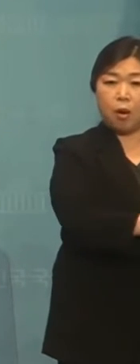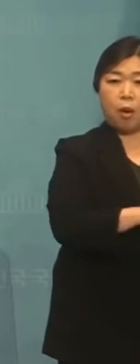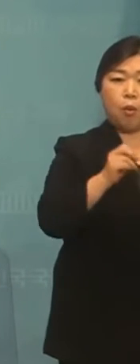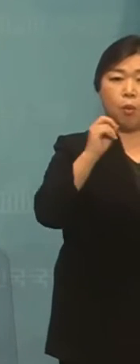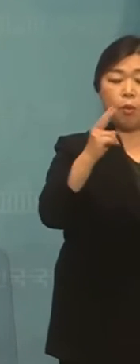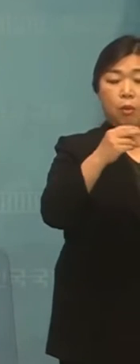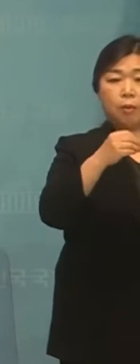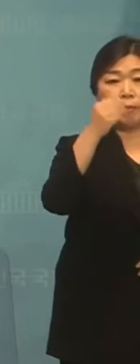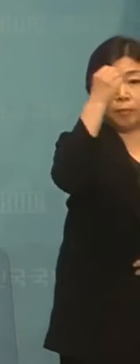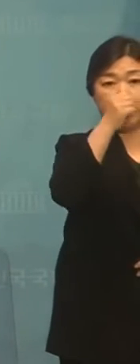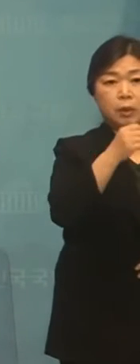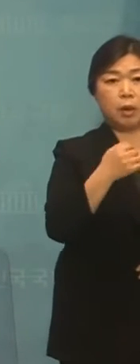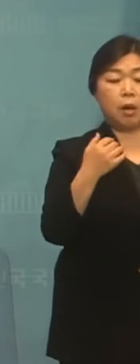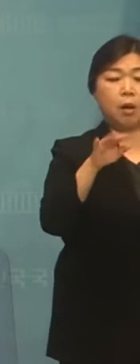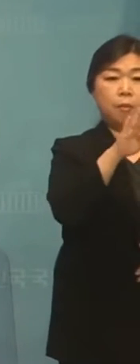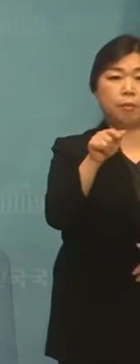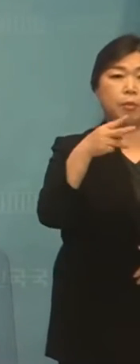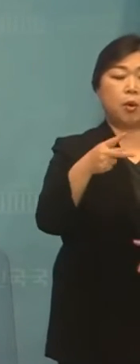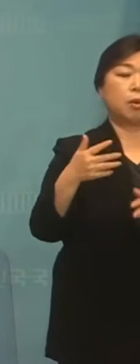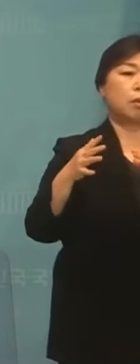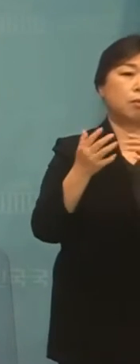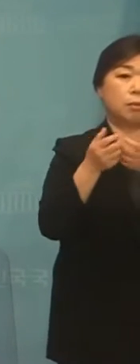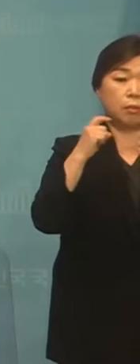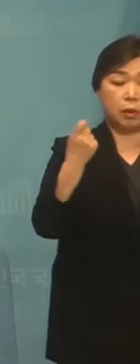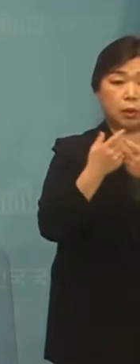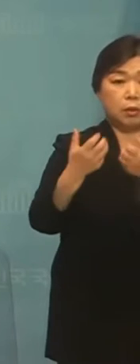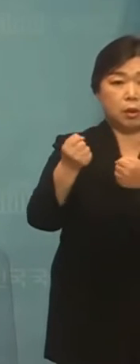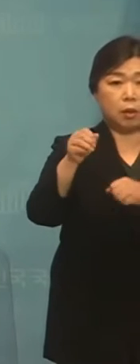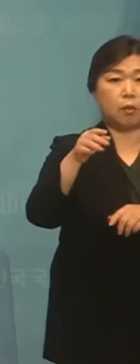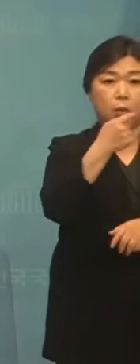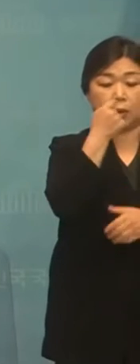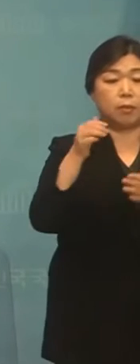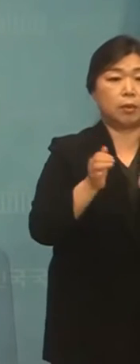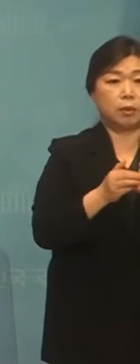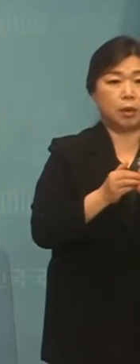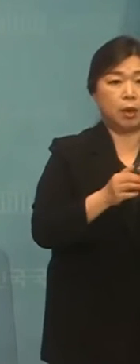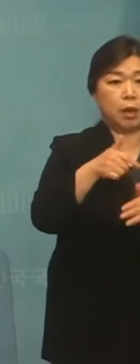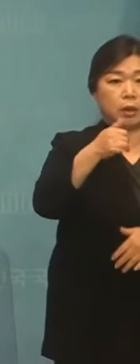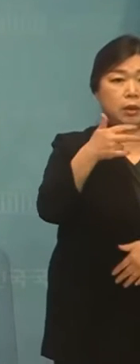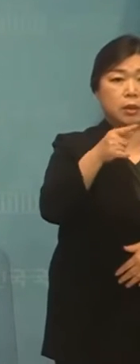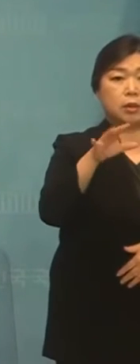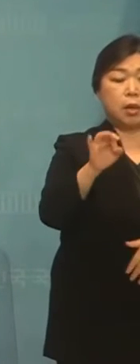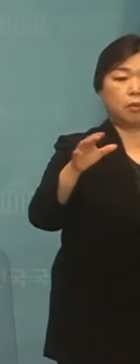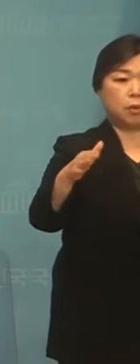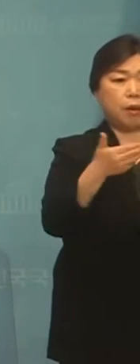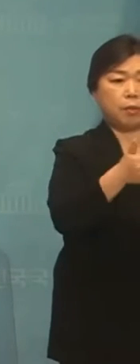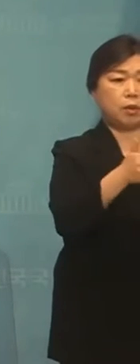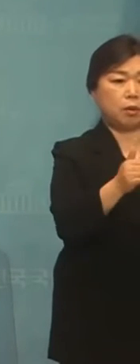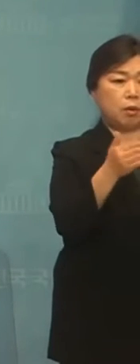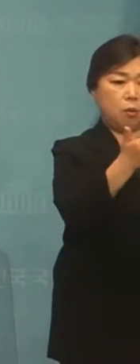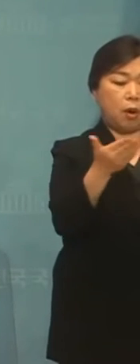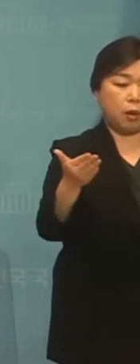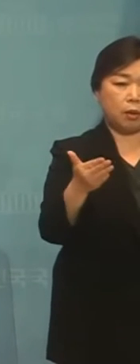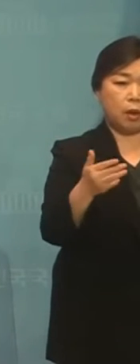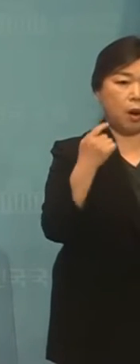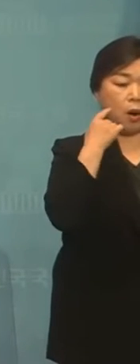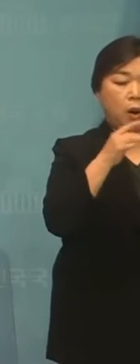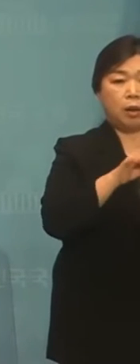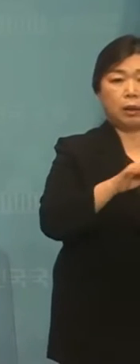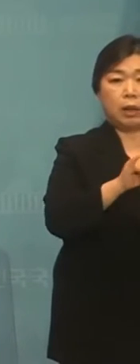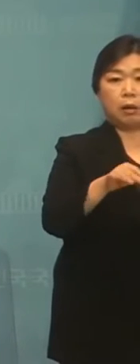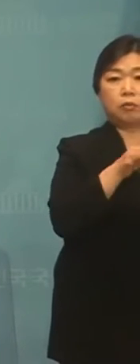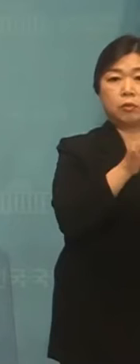별장이 확인됐습니다. 박형준 일가가 기장군 청광리 일대를 대상으로 미술관을 비장한 땅 투기를